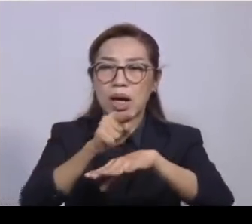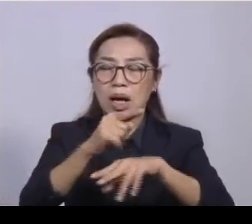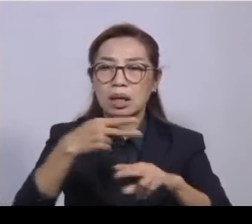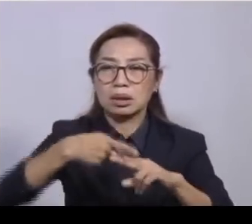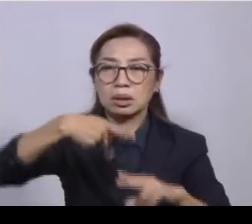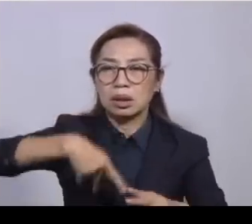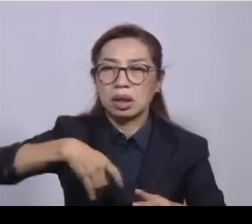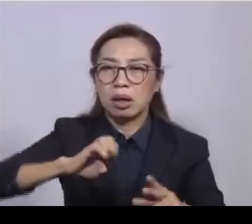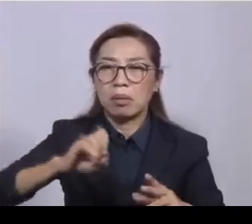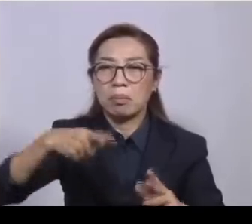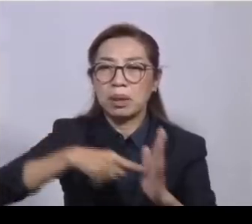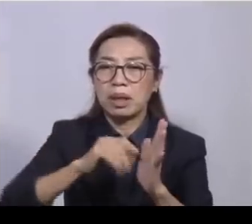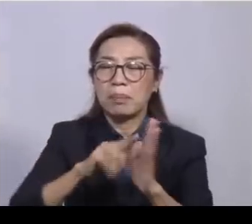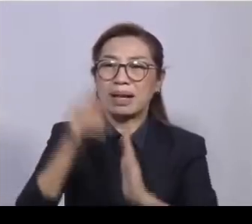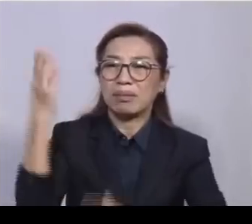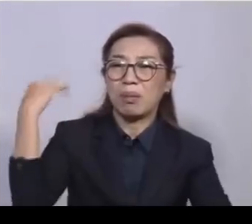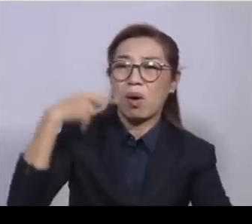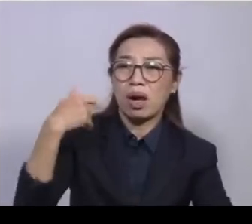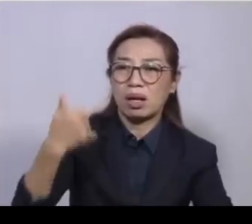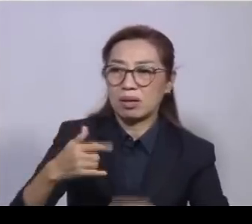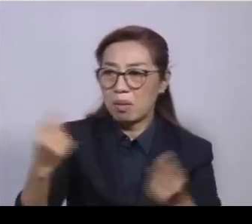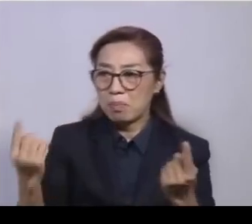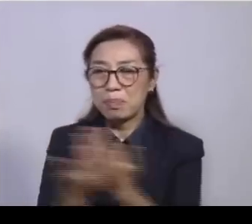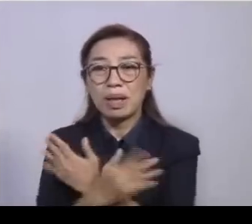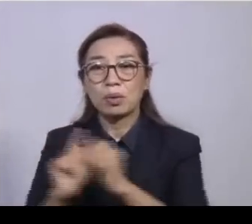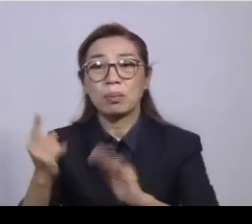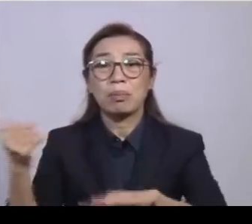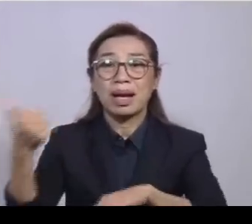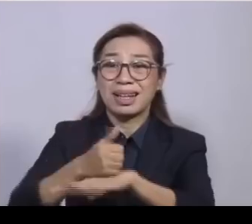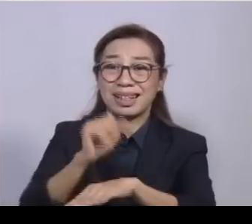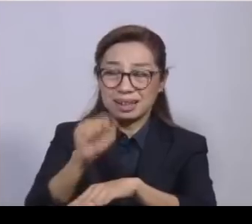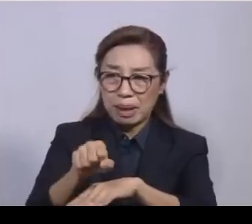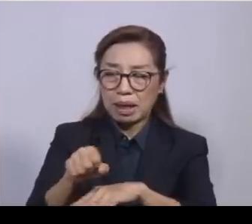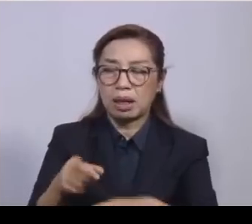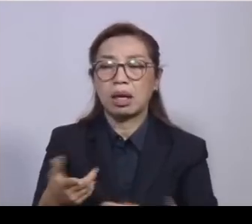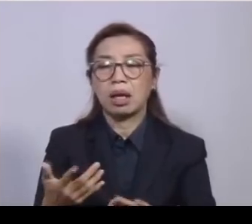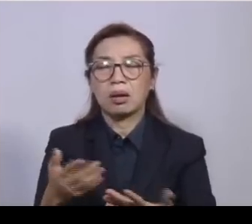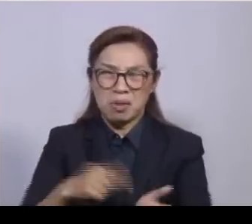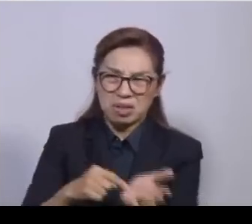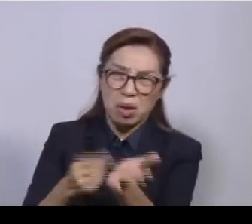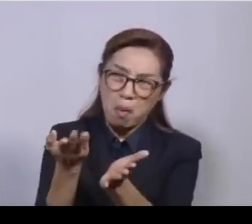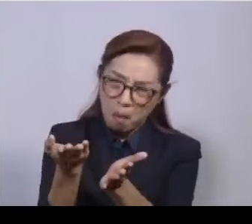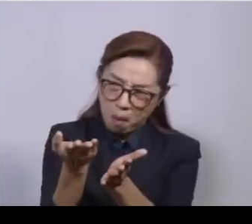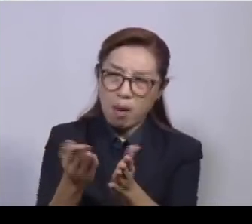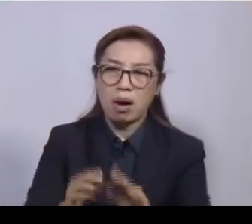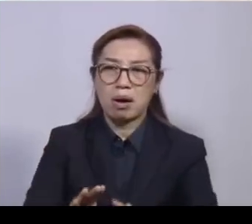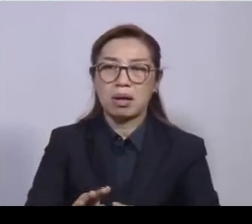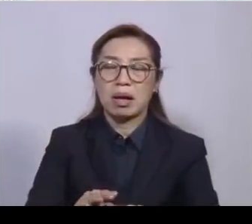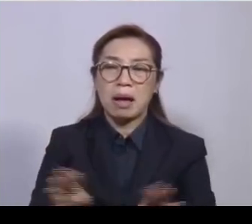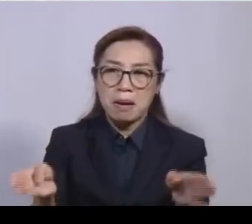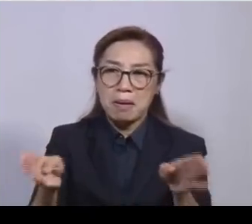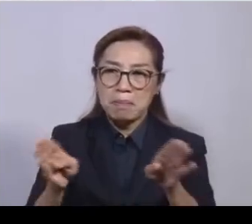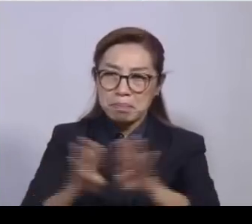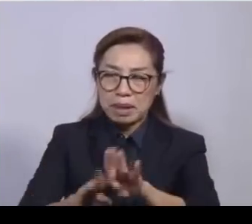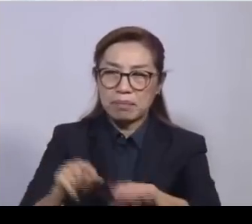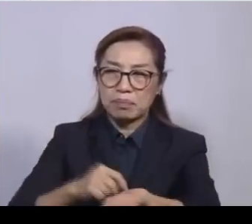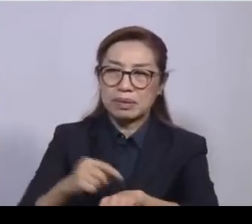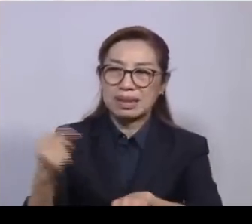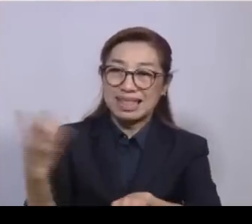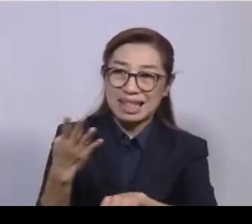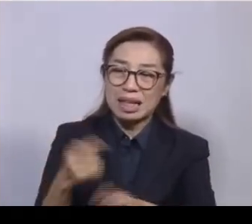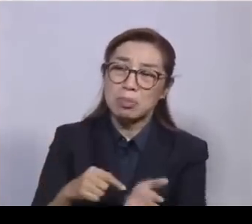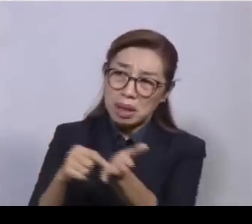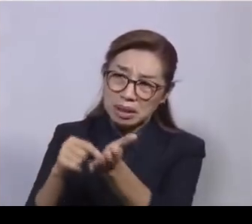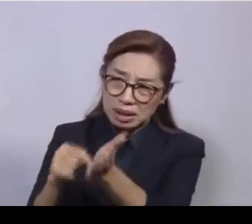กระแสข่าวว่ากระทรวงการท่องเที่ยวเนี่ยจะไปอยู่ในมือของเพื่อไทยที่จะดูแลก็เป็นไปได้ว่าถ้าจะผลักดัน